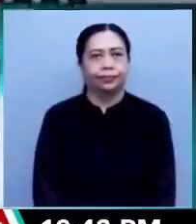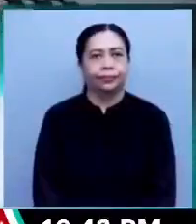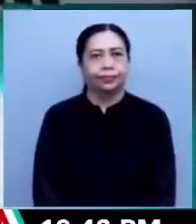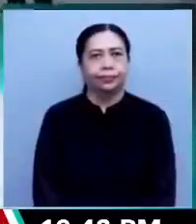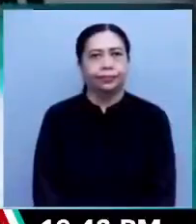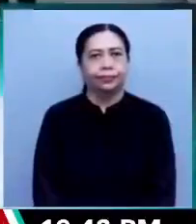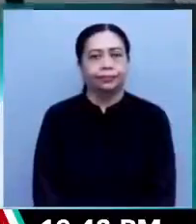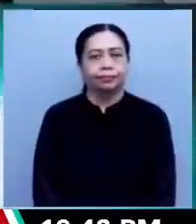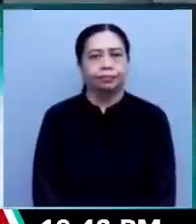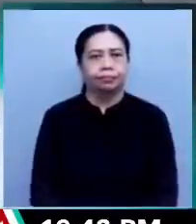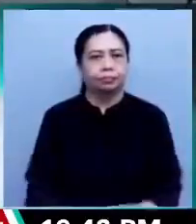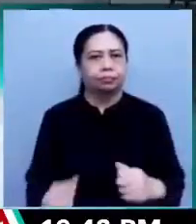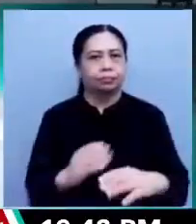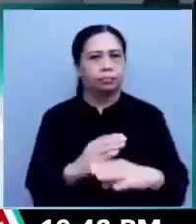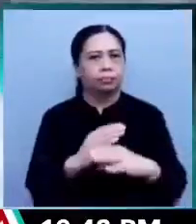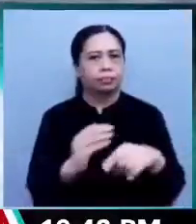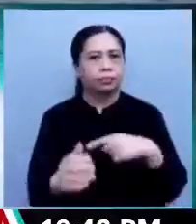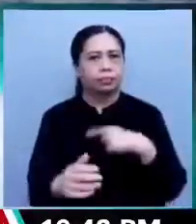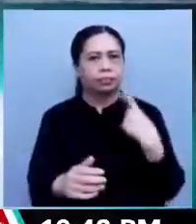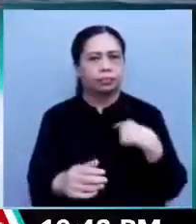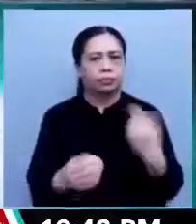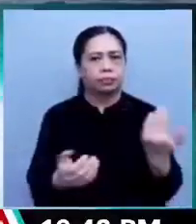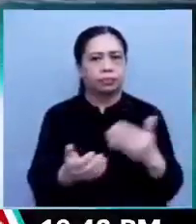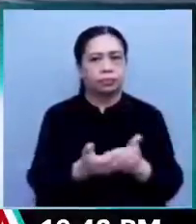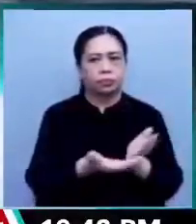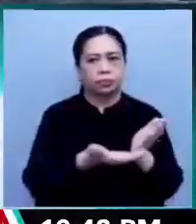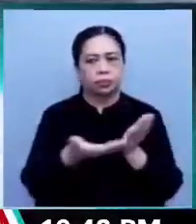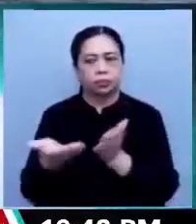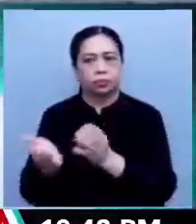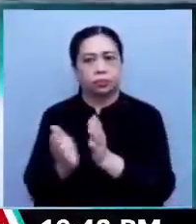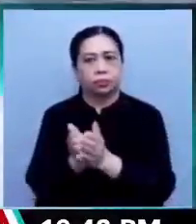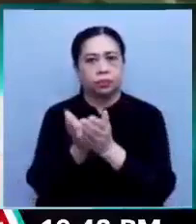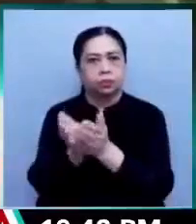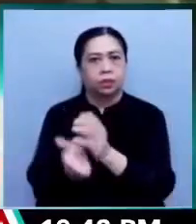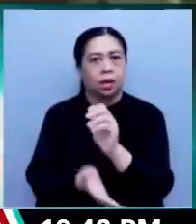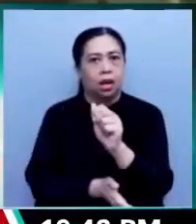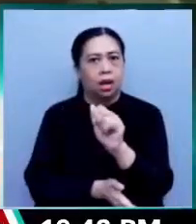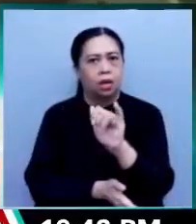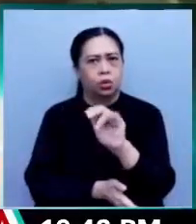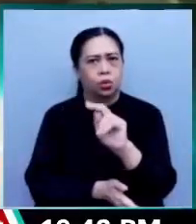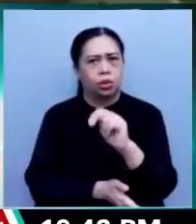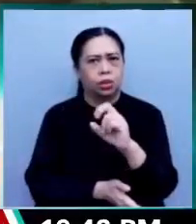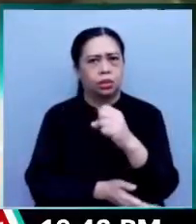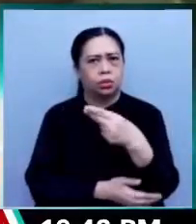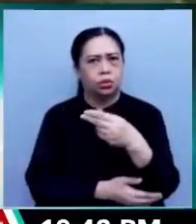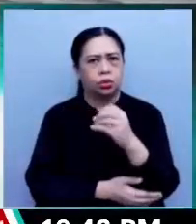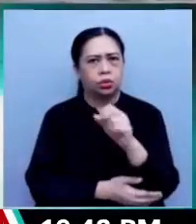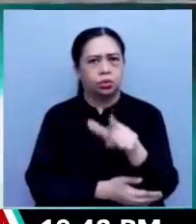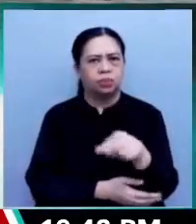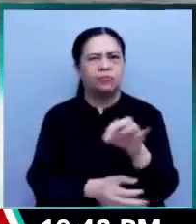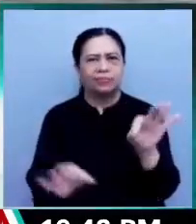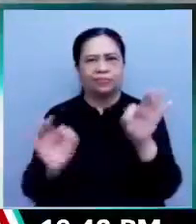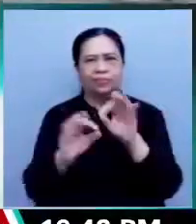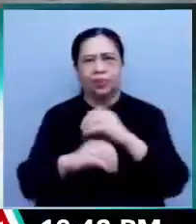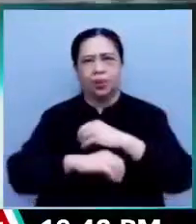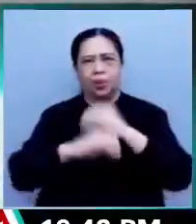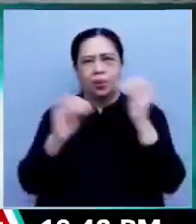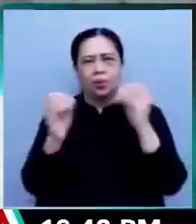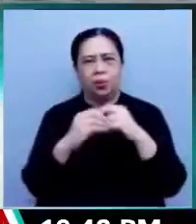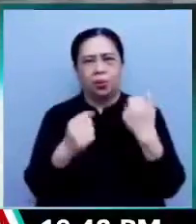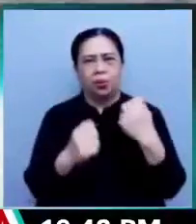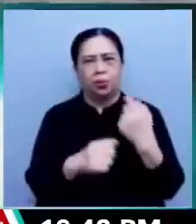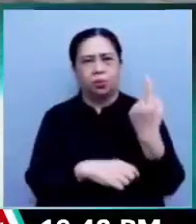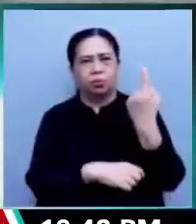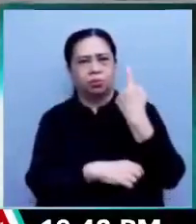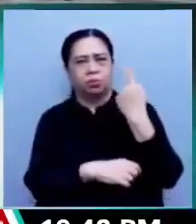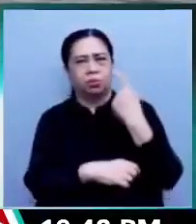Tangkang pagharang ng China sa resupply mission ng Pilipinas sa Ayung Inchol, malinaw na pananakot ayon sa AFP. Ang paghabol ng China Coast